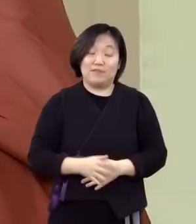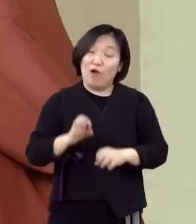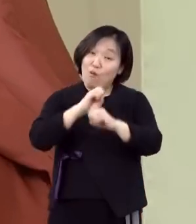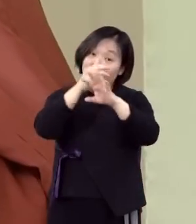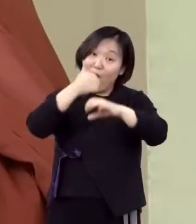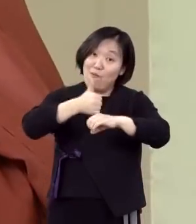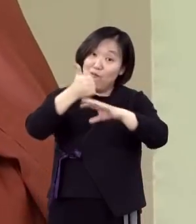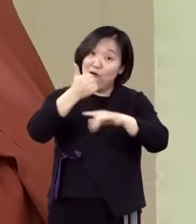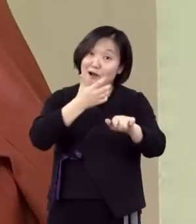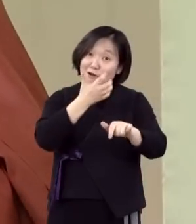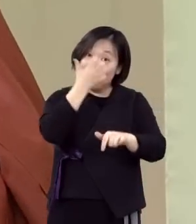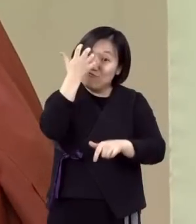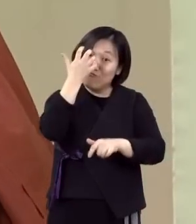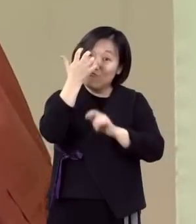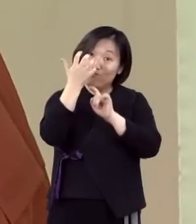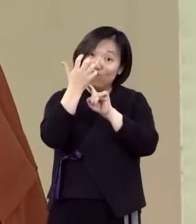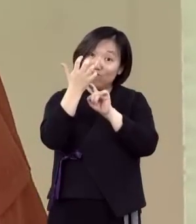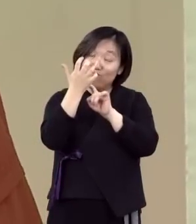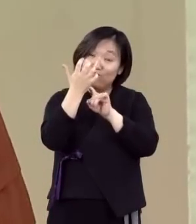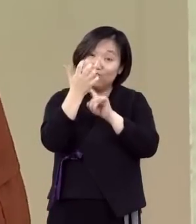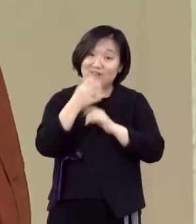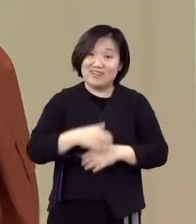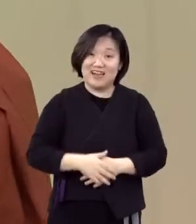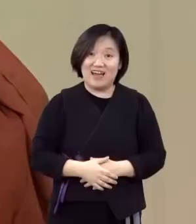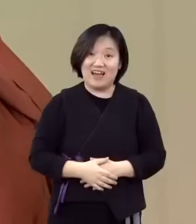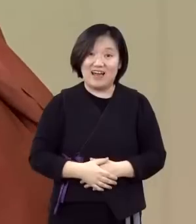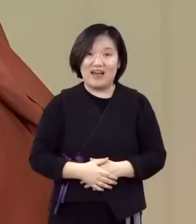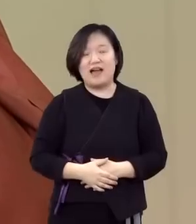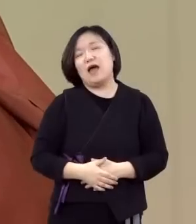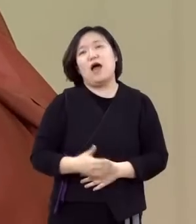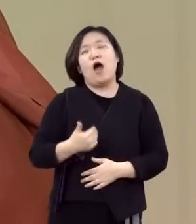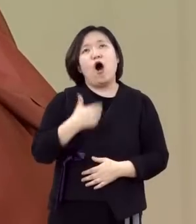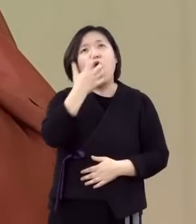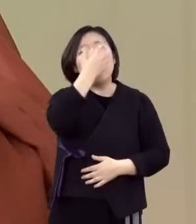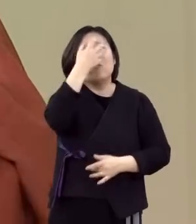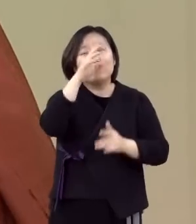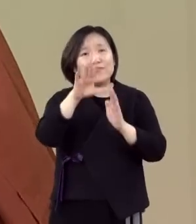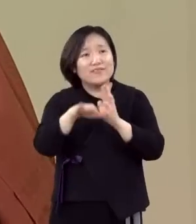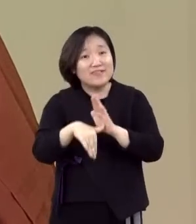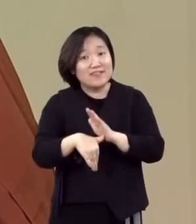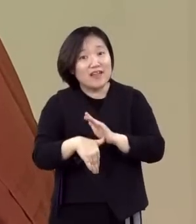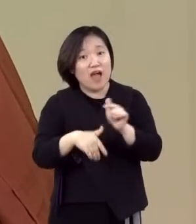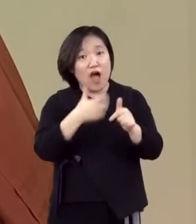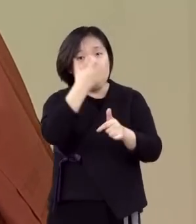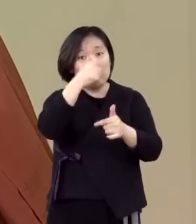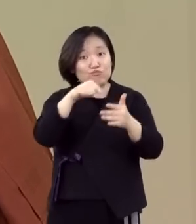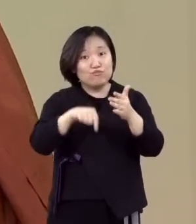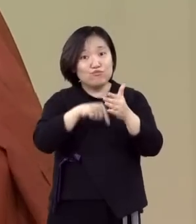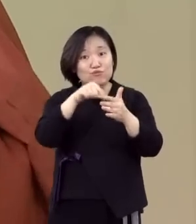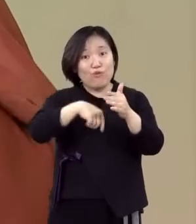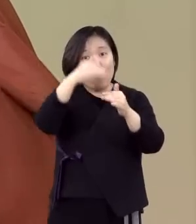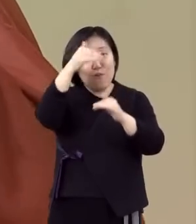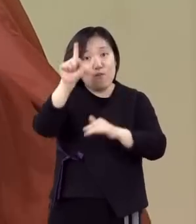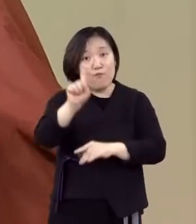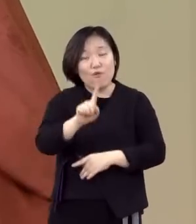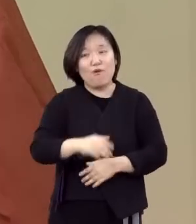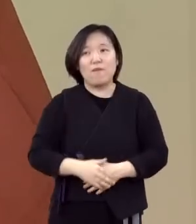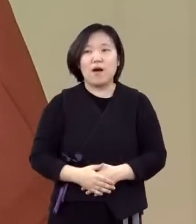그는 그렇게관세음보살을염송하면서 꿈을꿀때마다온갖상서롭고신비롭고 아름다운